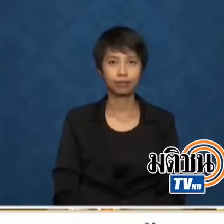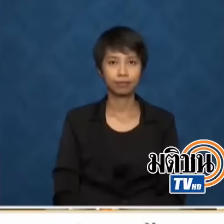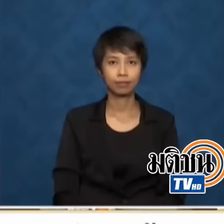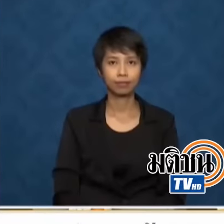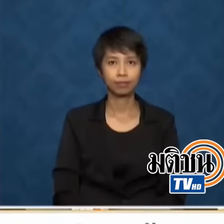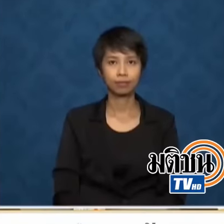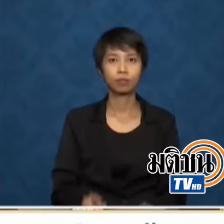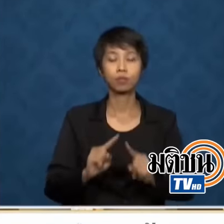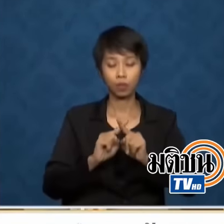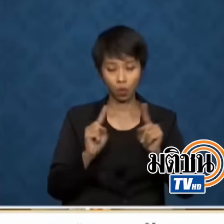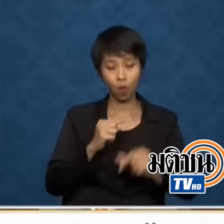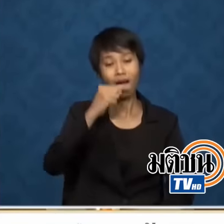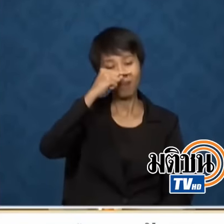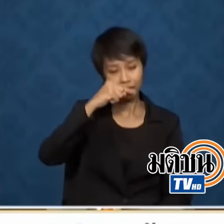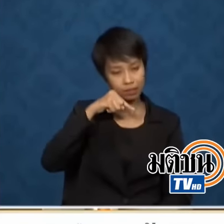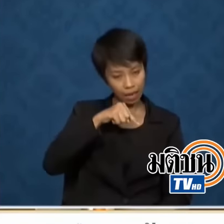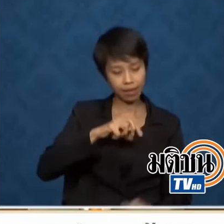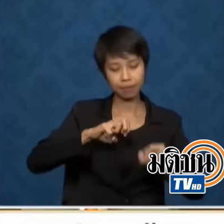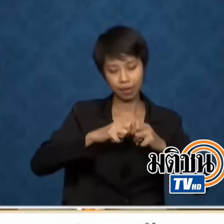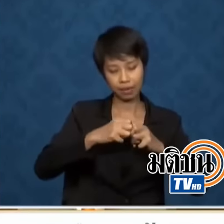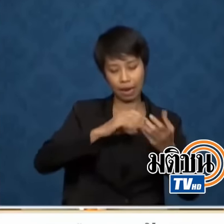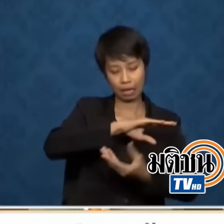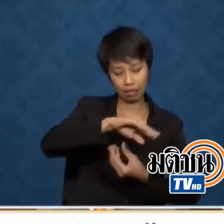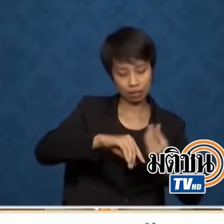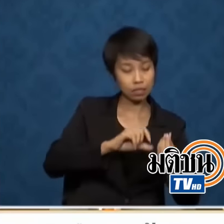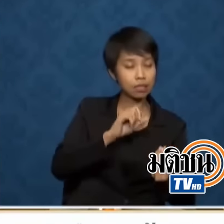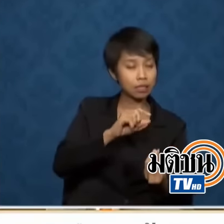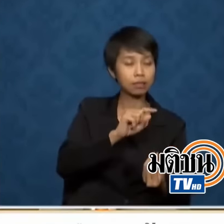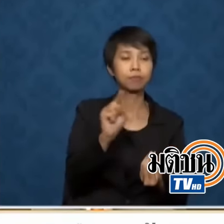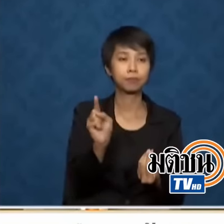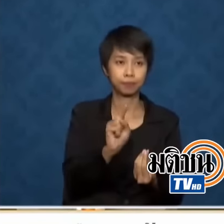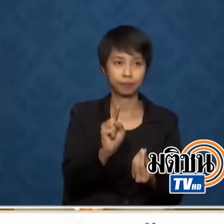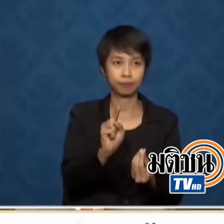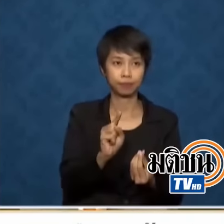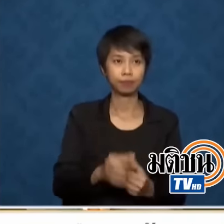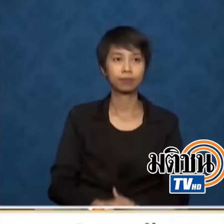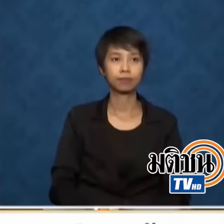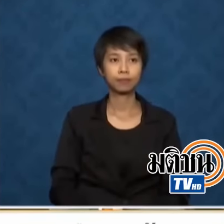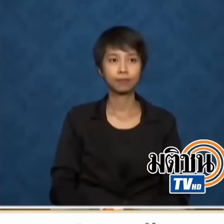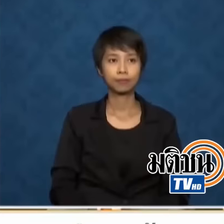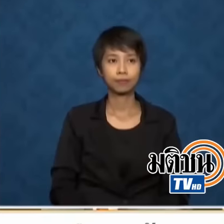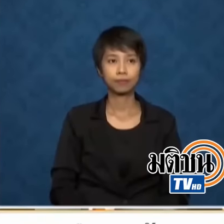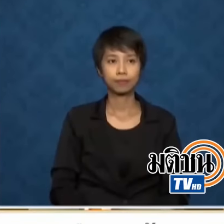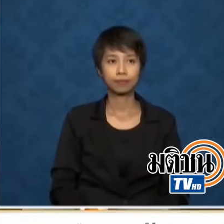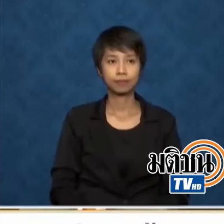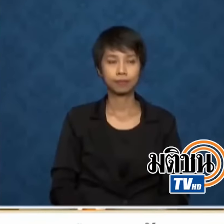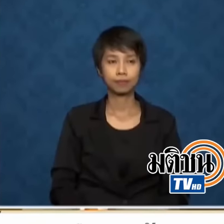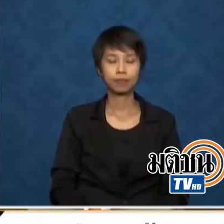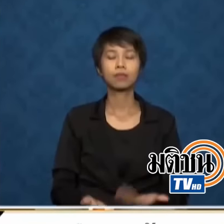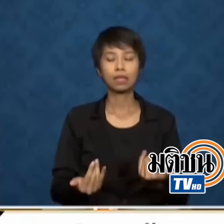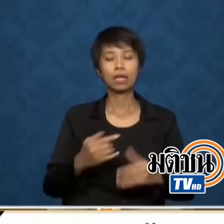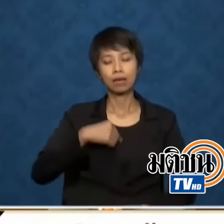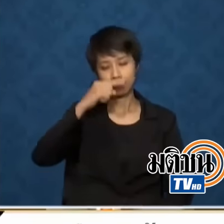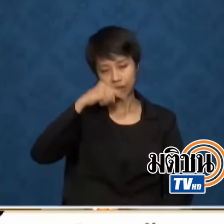แต่ไม่ว่าประเทศไทยจะมีปัญหาในเรื่องเศรษฐกิจมากแค่ไหนนะคะดิฉันก็ต้องบอกว่า อย่างน้อยเราก็โช